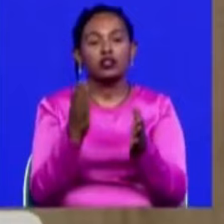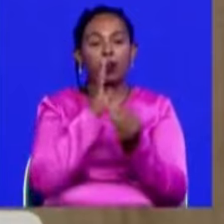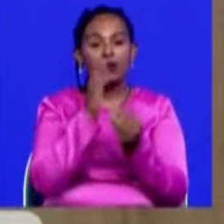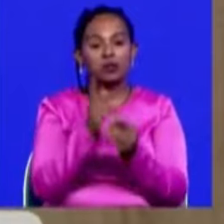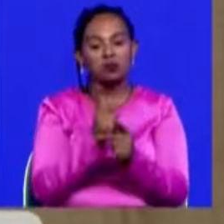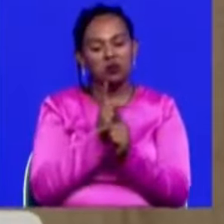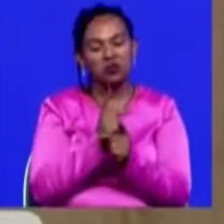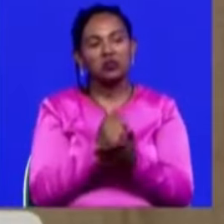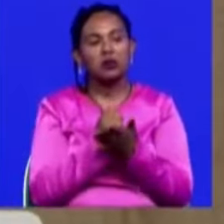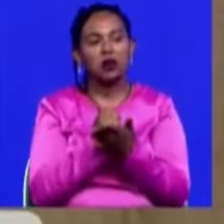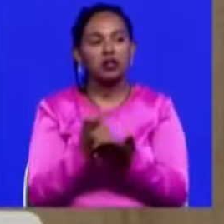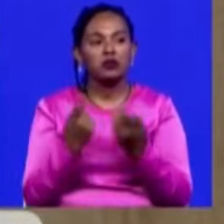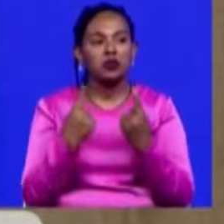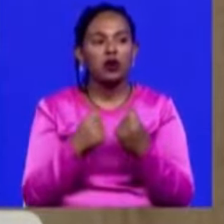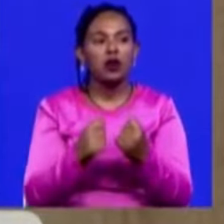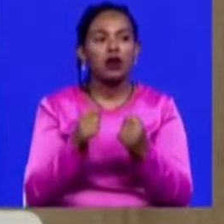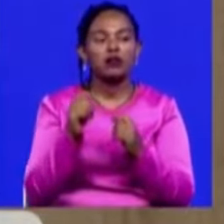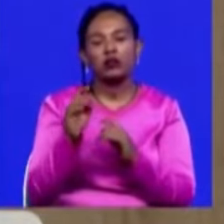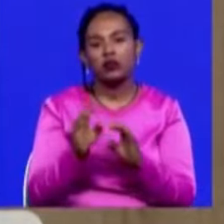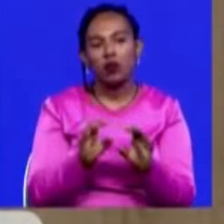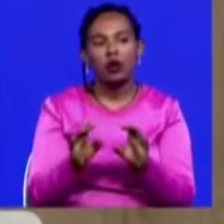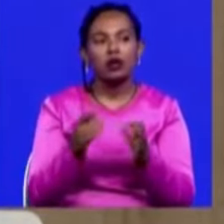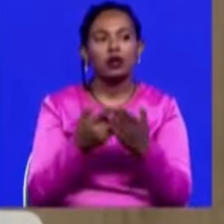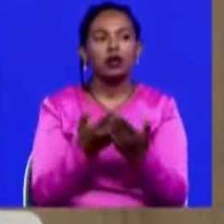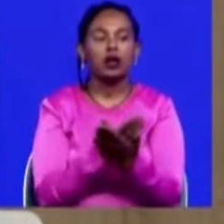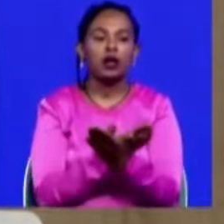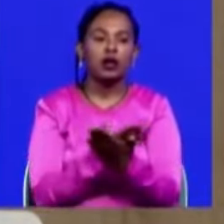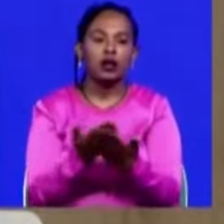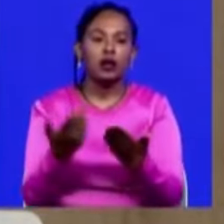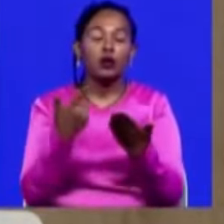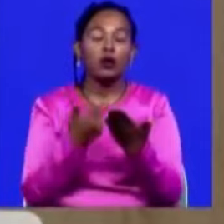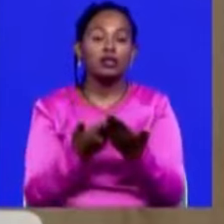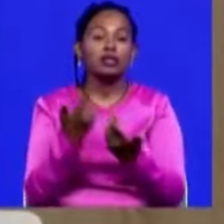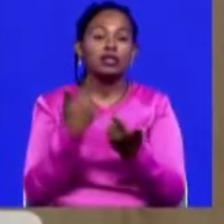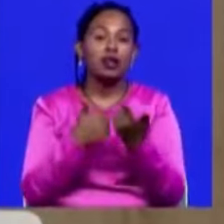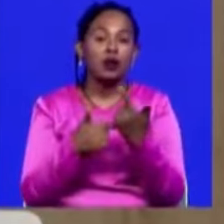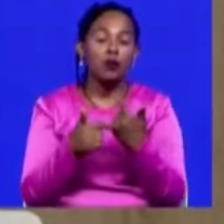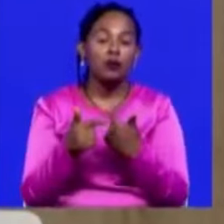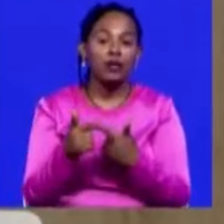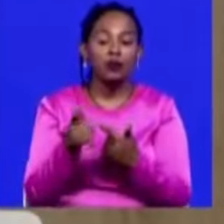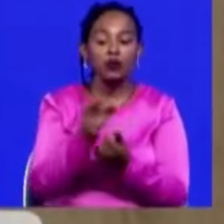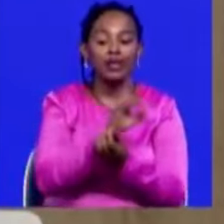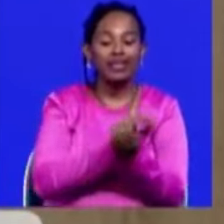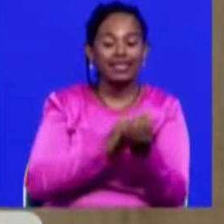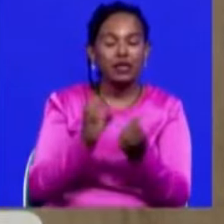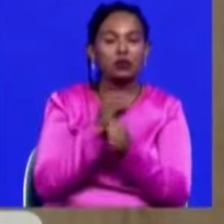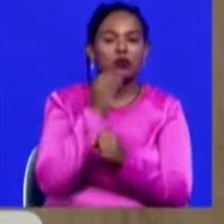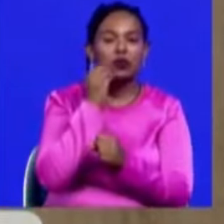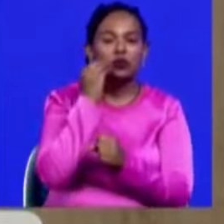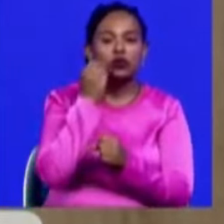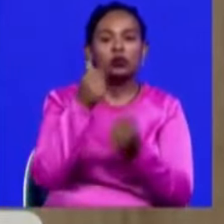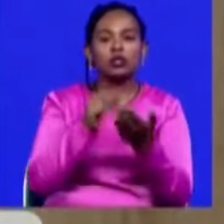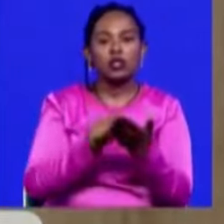በብድር ለማገዝ ሙከራ አድርጓል። ይሄ ነገር ወደዚህ ሳያምጣ ያለበት የክልል ምክር ቤቶች በጀታቸውን